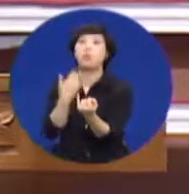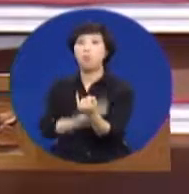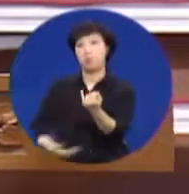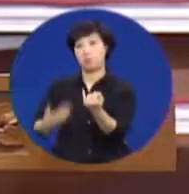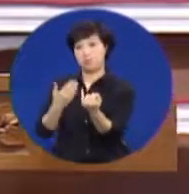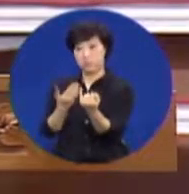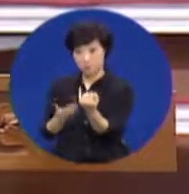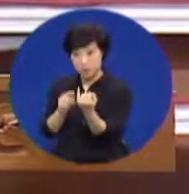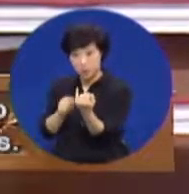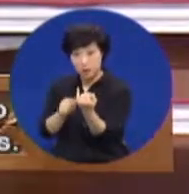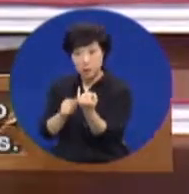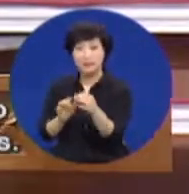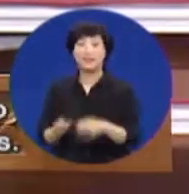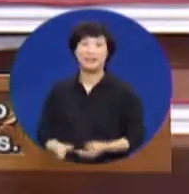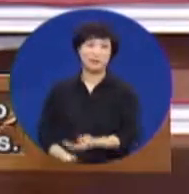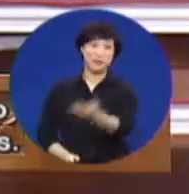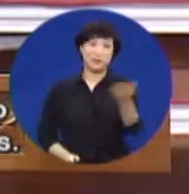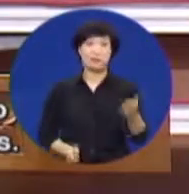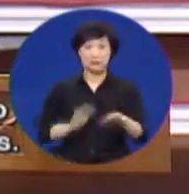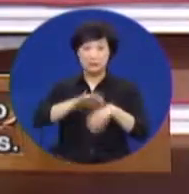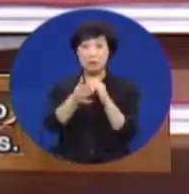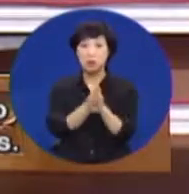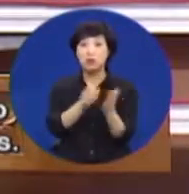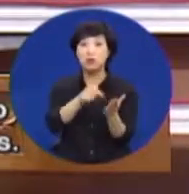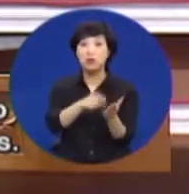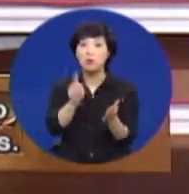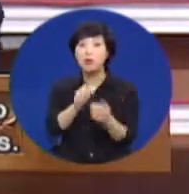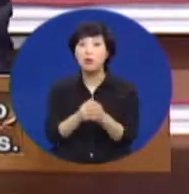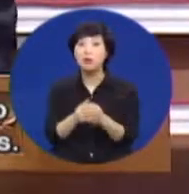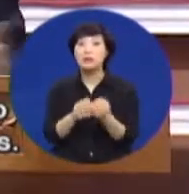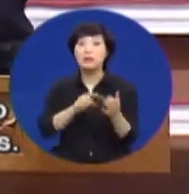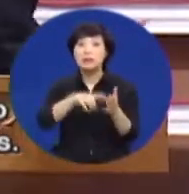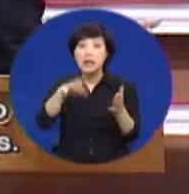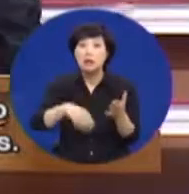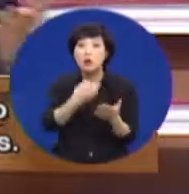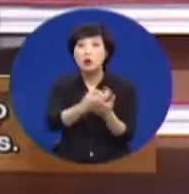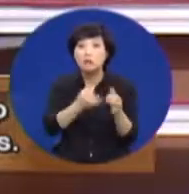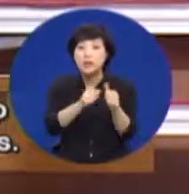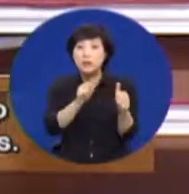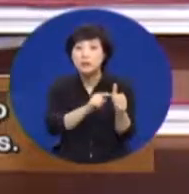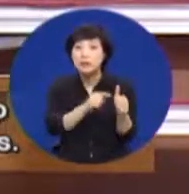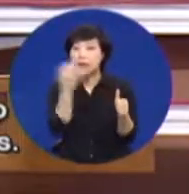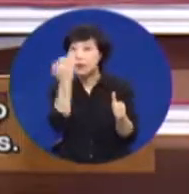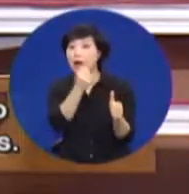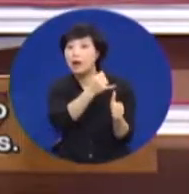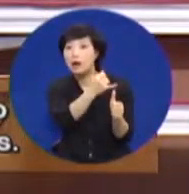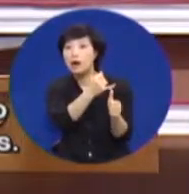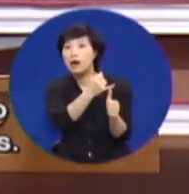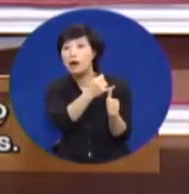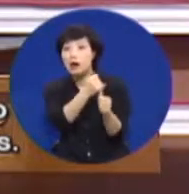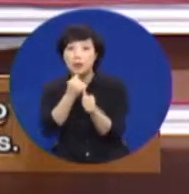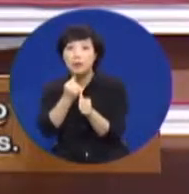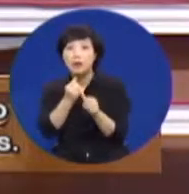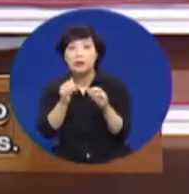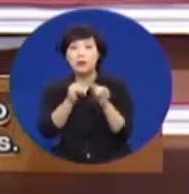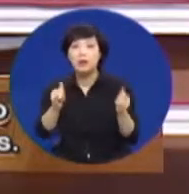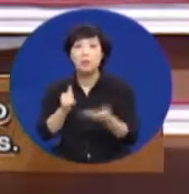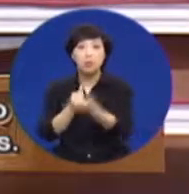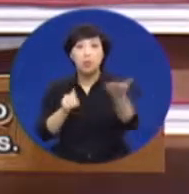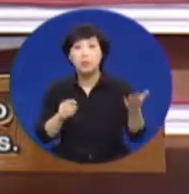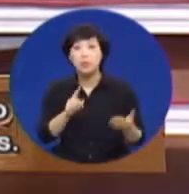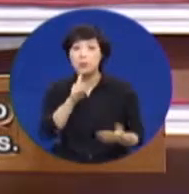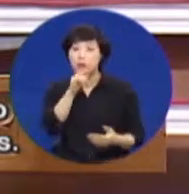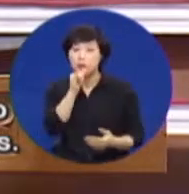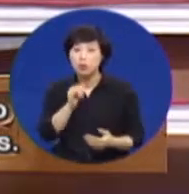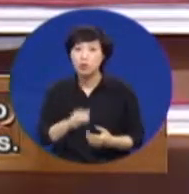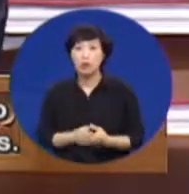그래서 세리는 가늠하는 사람들. 아, 이런 사람들을 제자로 불러. 참 볼성 다